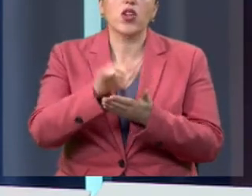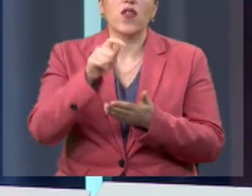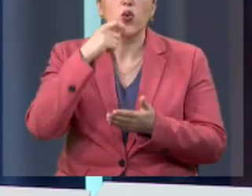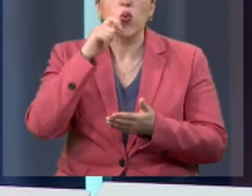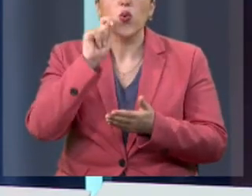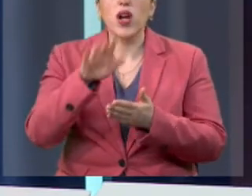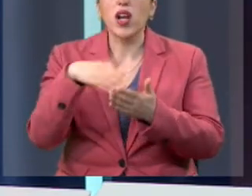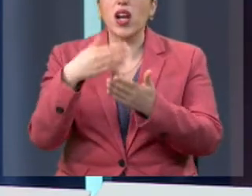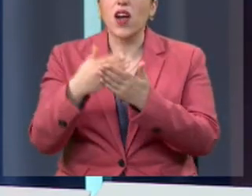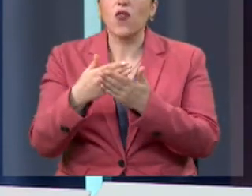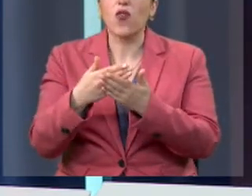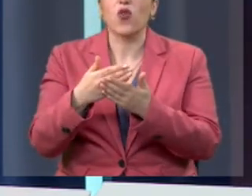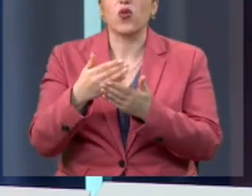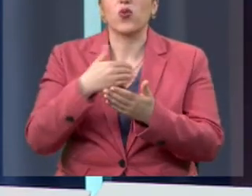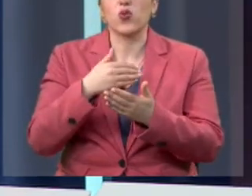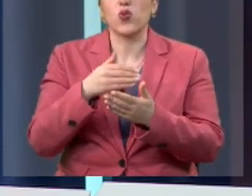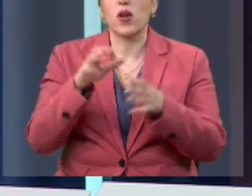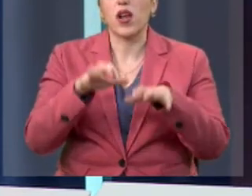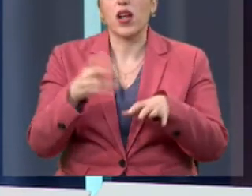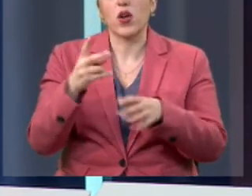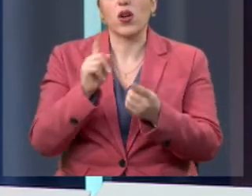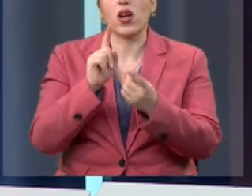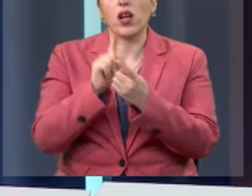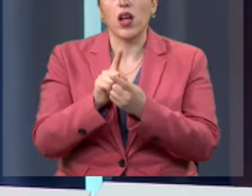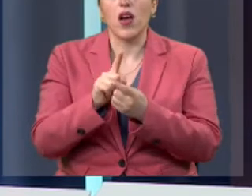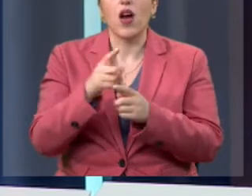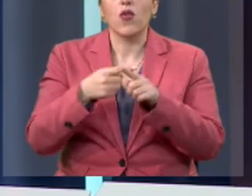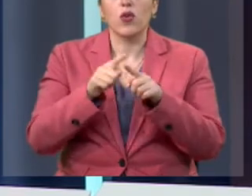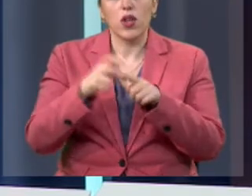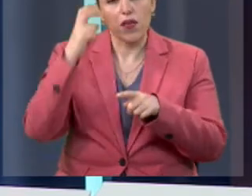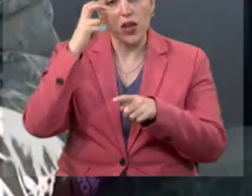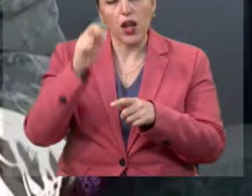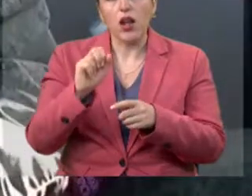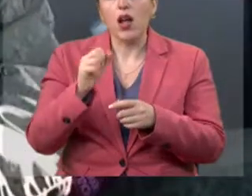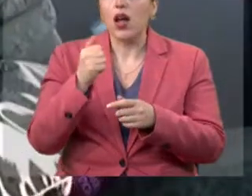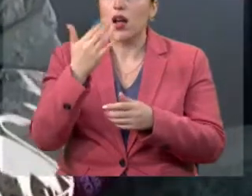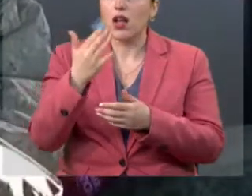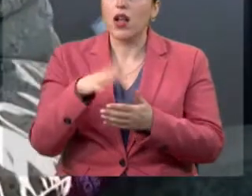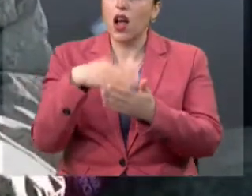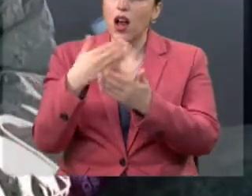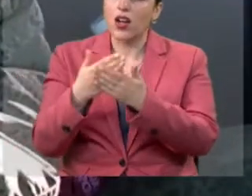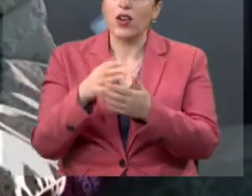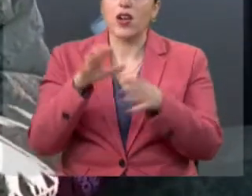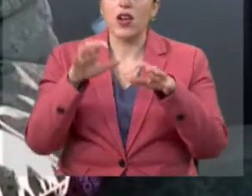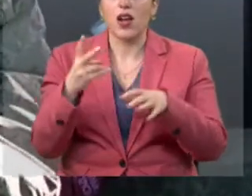հանդիպման անցկացումը, ինչը Կիևից մեկ անգամ չի առաջարկվել։